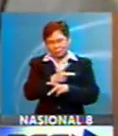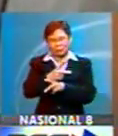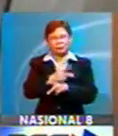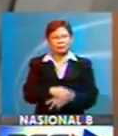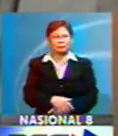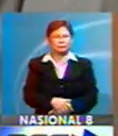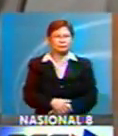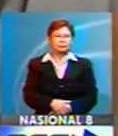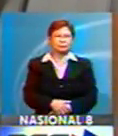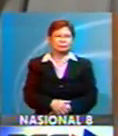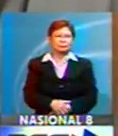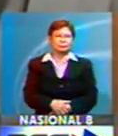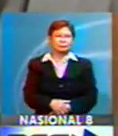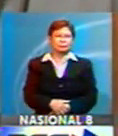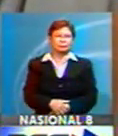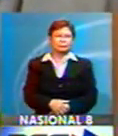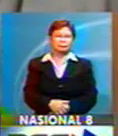Bawa dia sarung belakang.